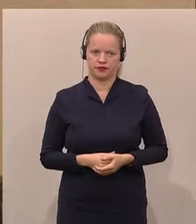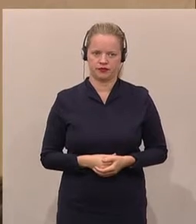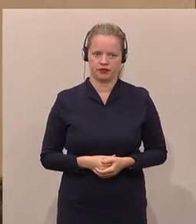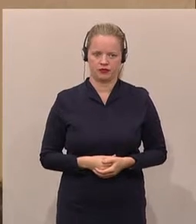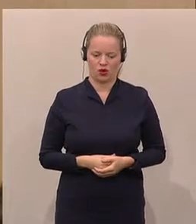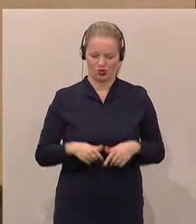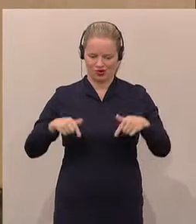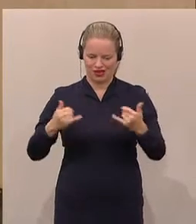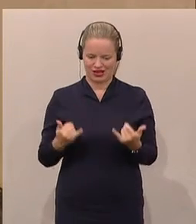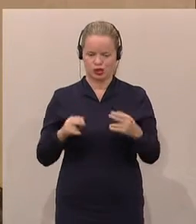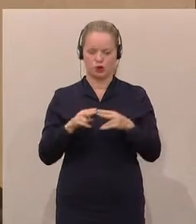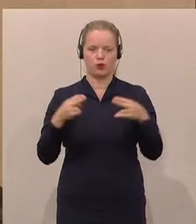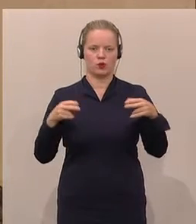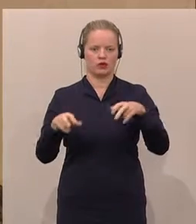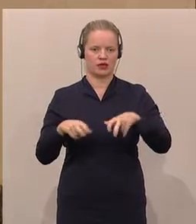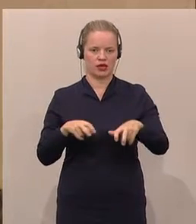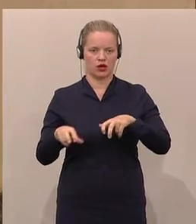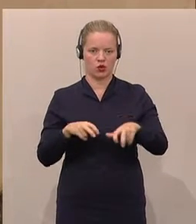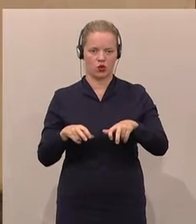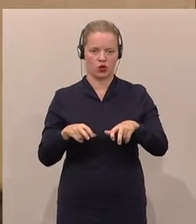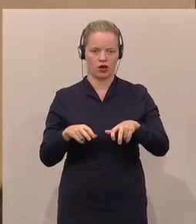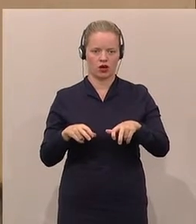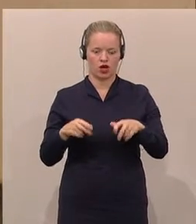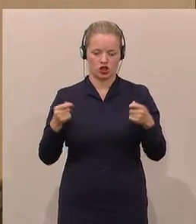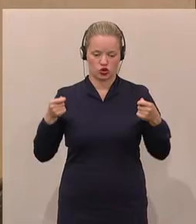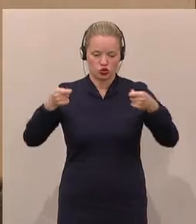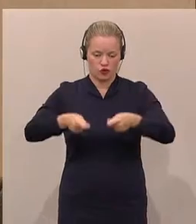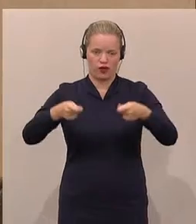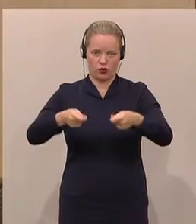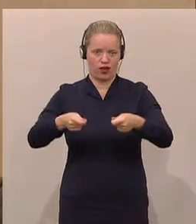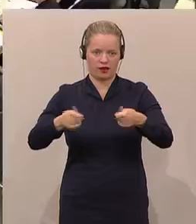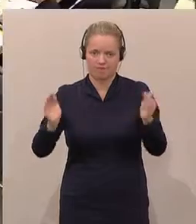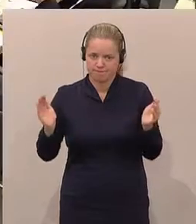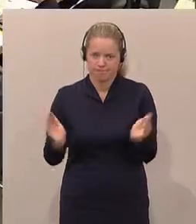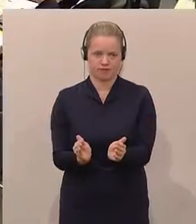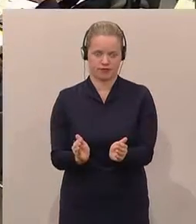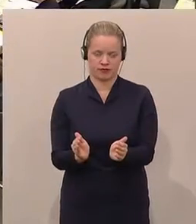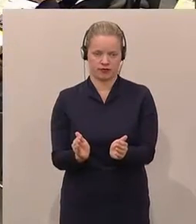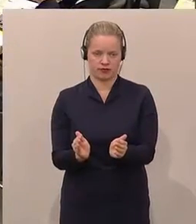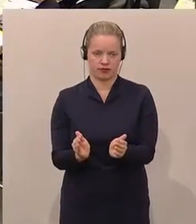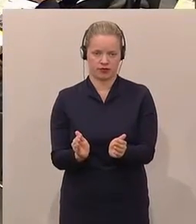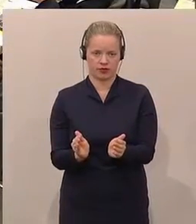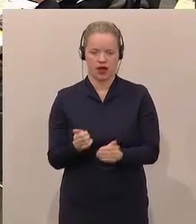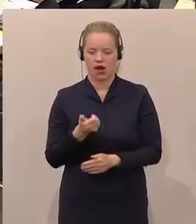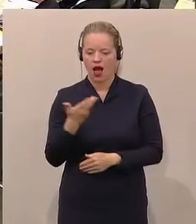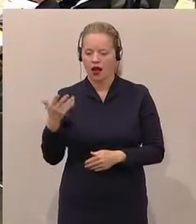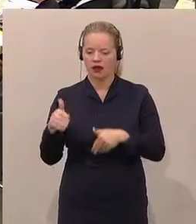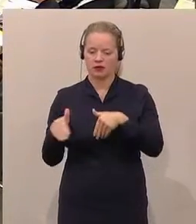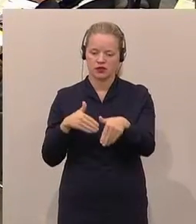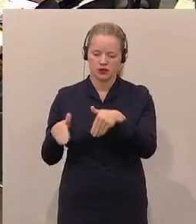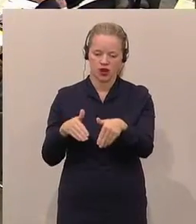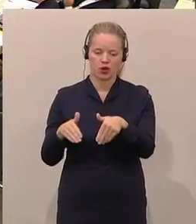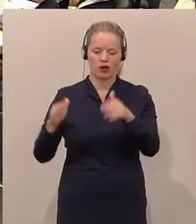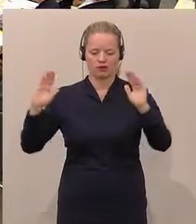diese Bundesregierung diese Zuwendungen massiv zurückgefahren ist. Manche Ministerien sogar bis auf